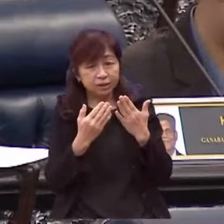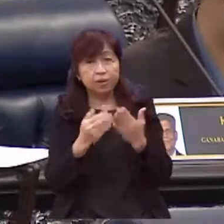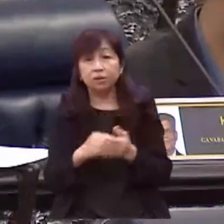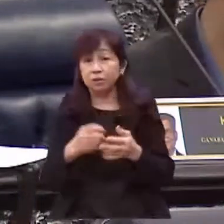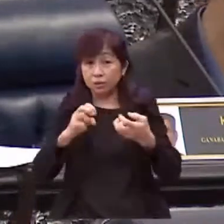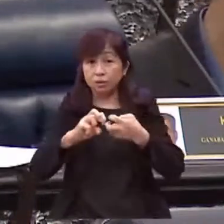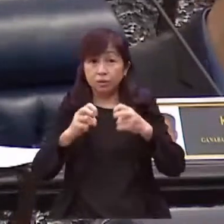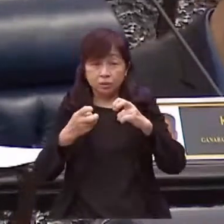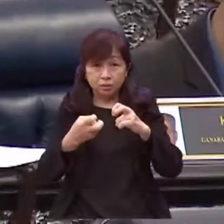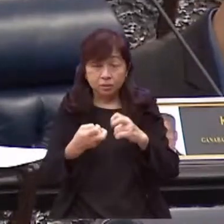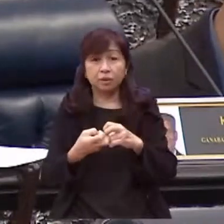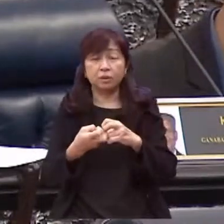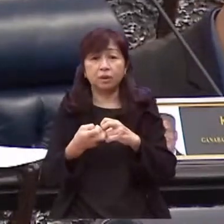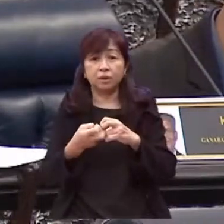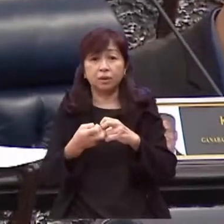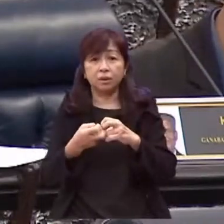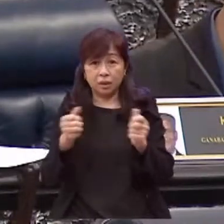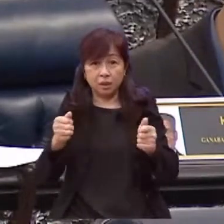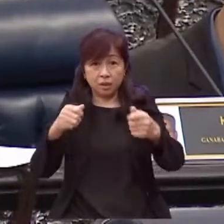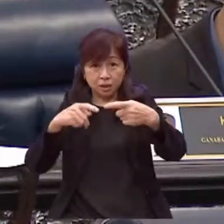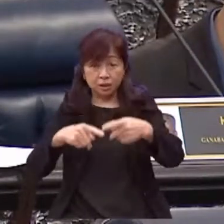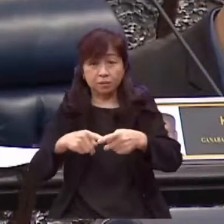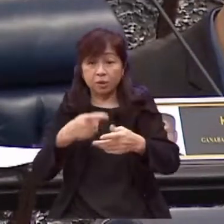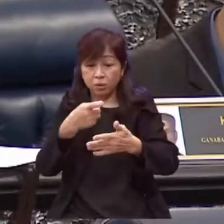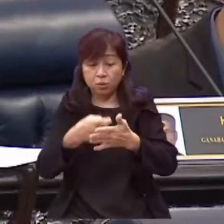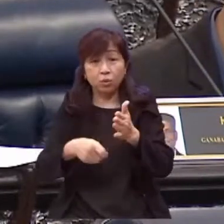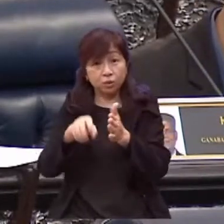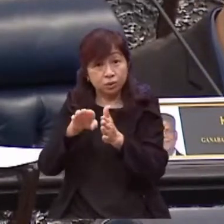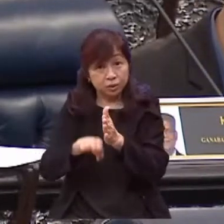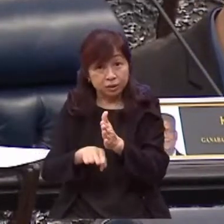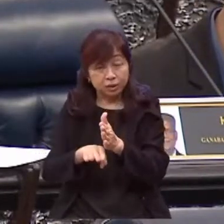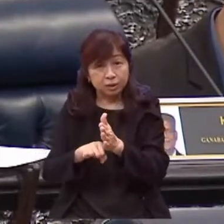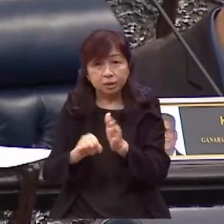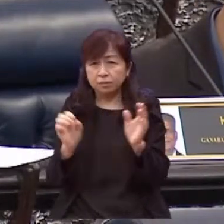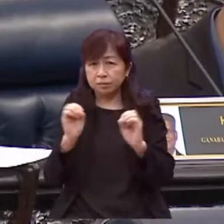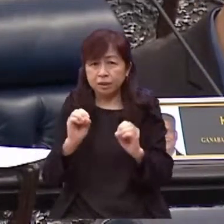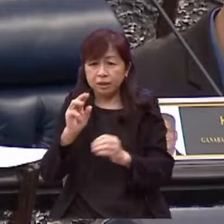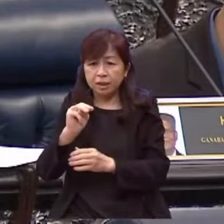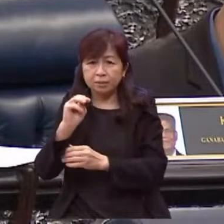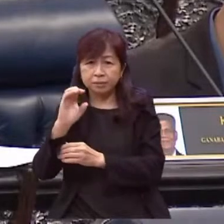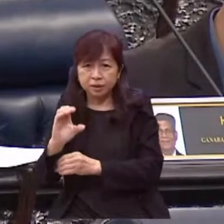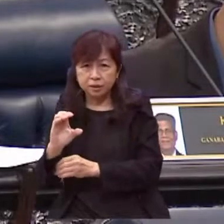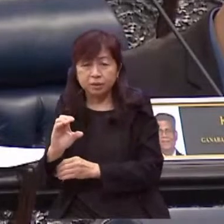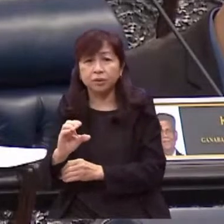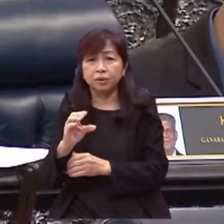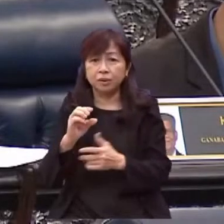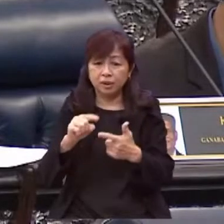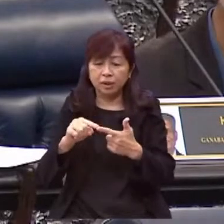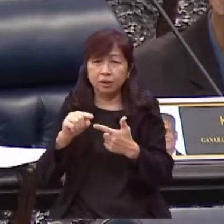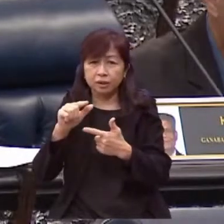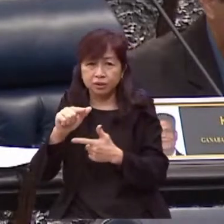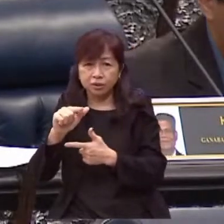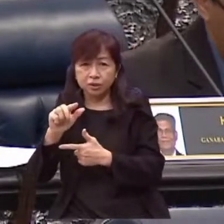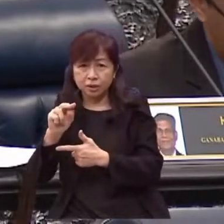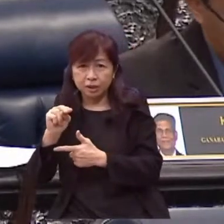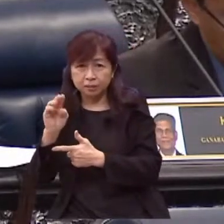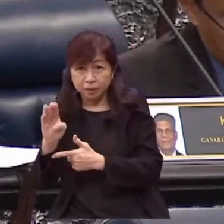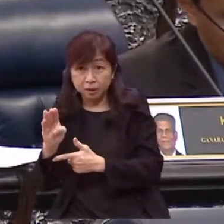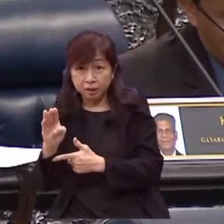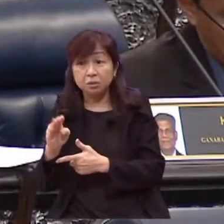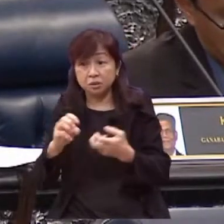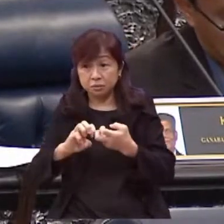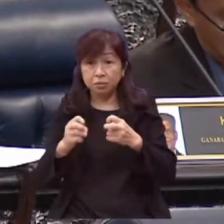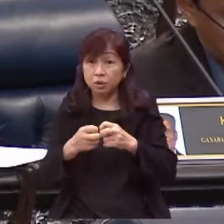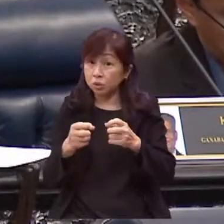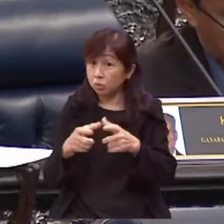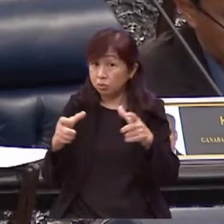speakers rendah ya yang tidak ditumbuhkan MC dan juga CMB ini sebenarnya satu isu yang besar dan juga